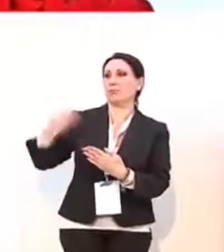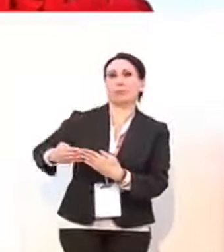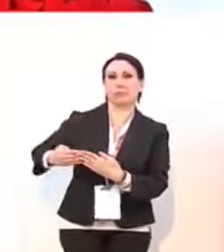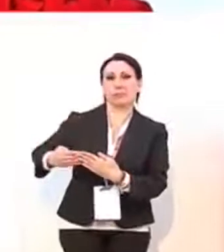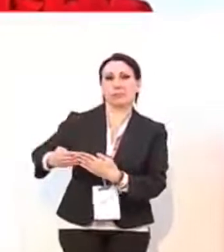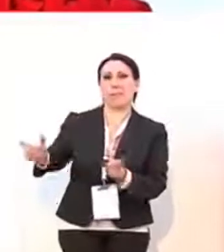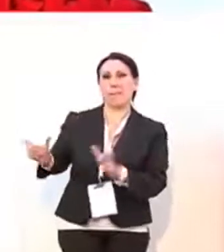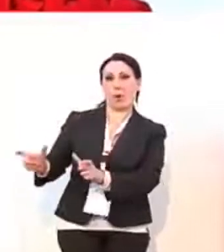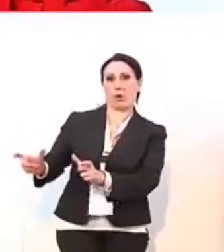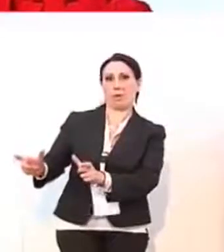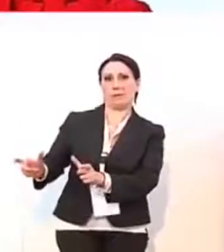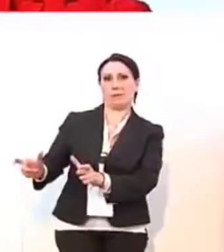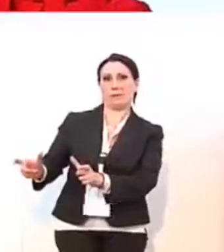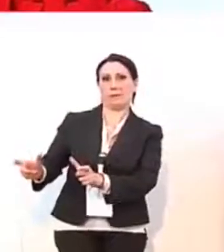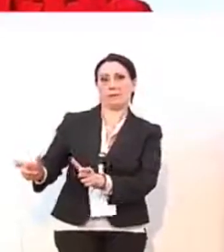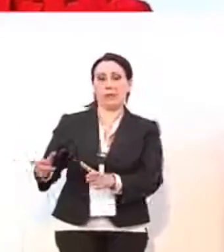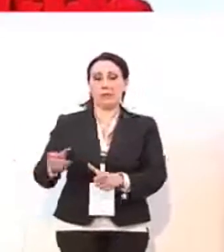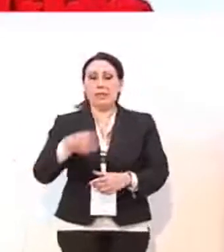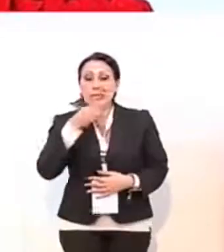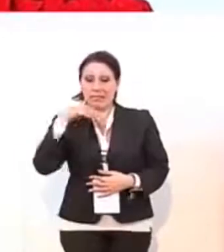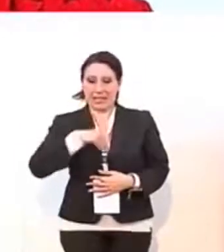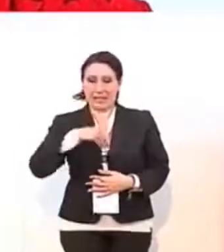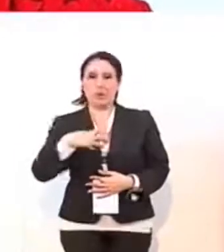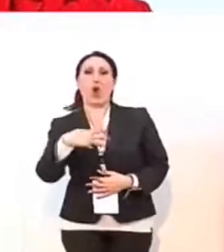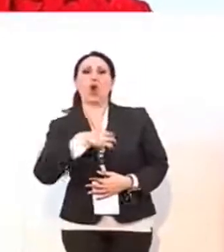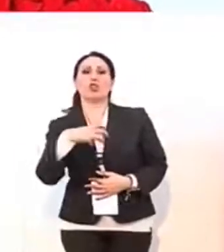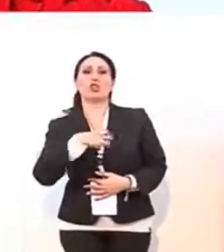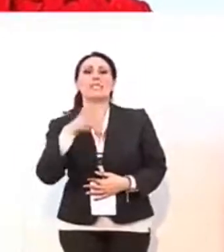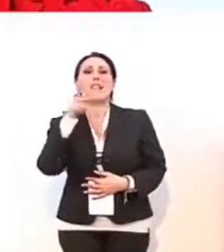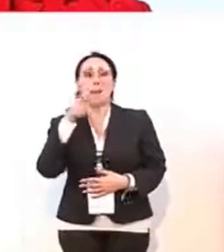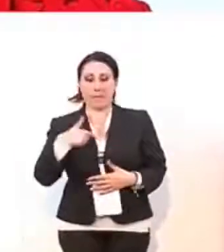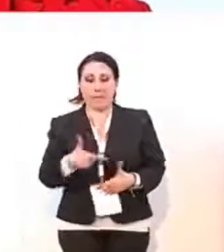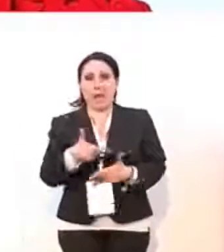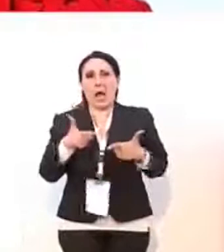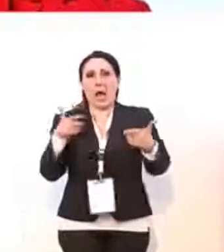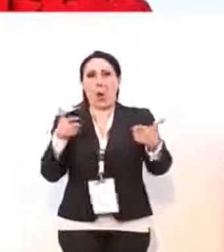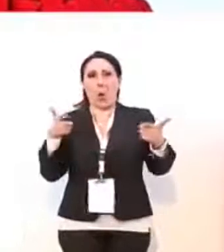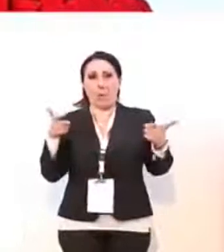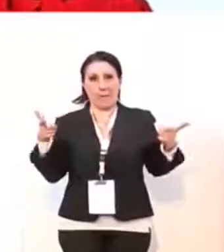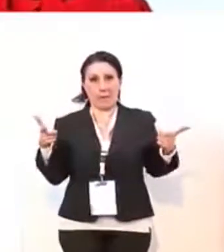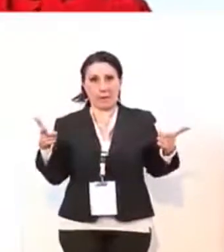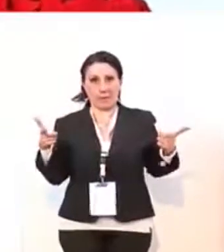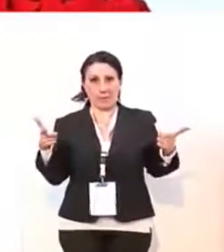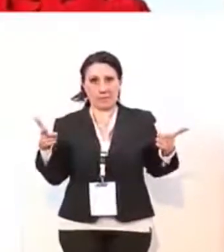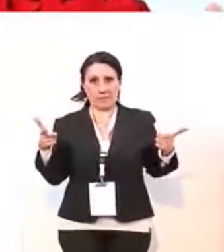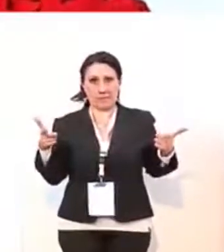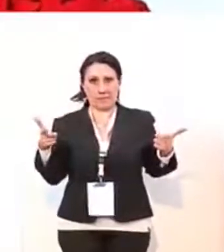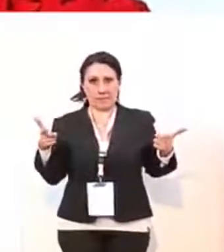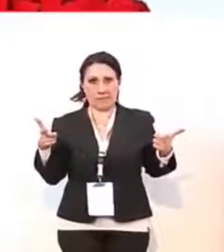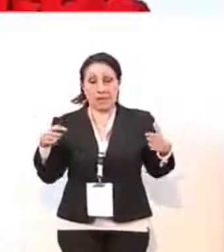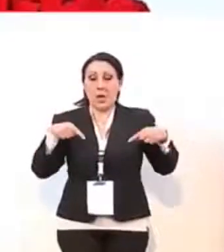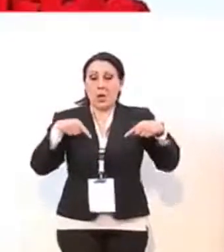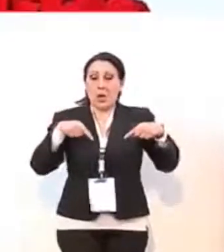femminile probabilmente sta creando anche una maggiore reazione